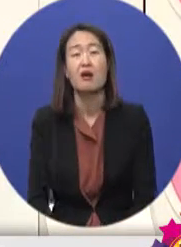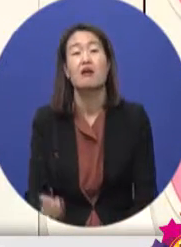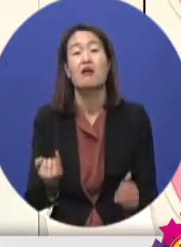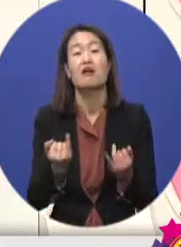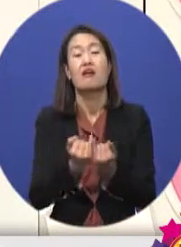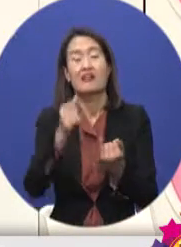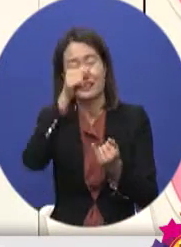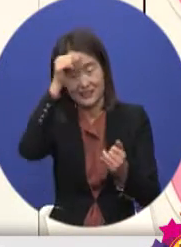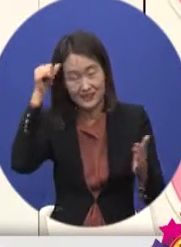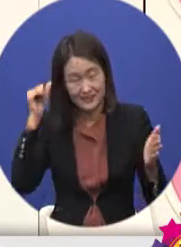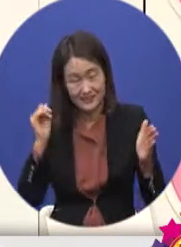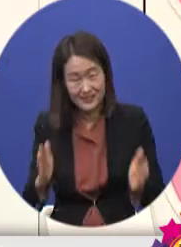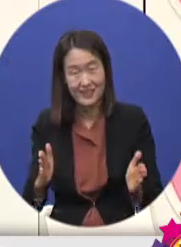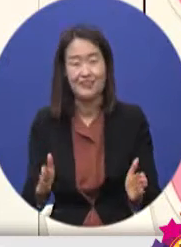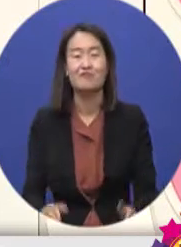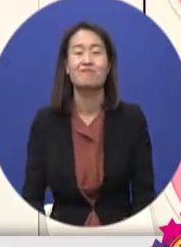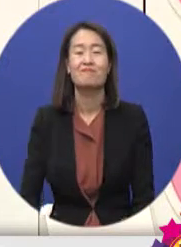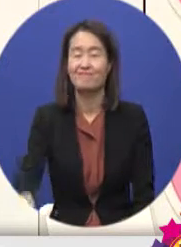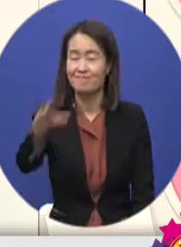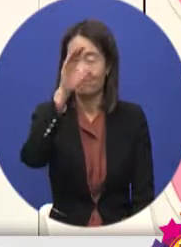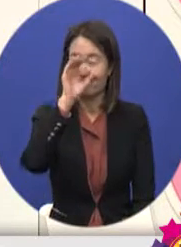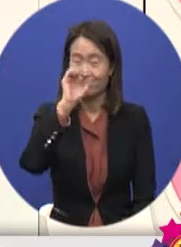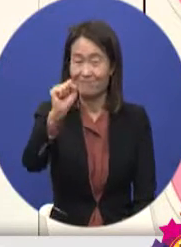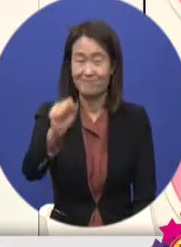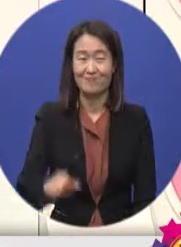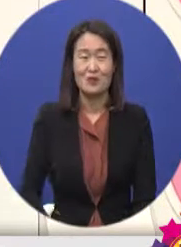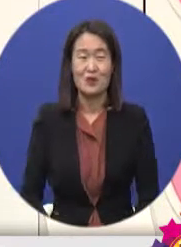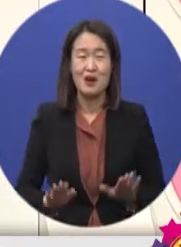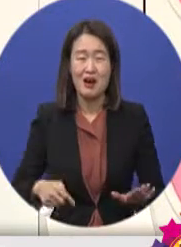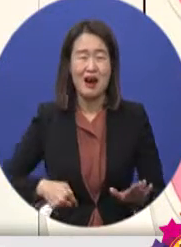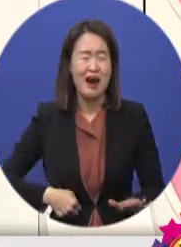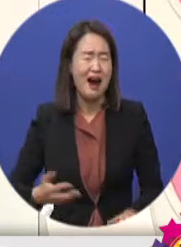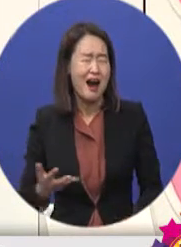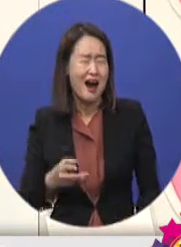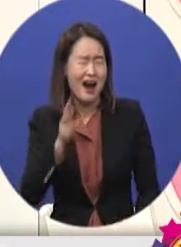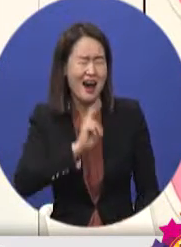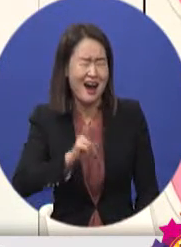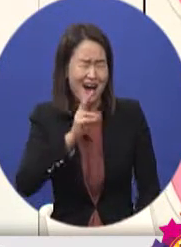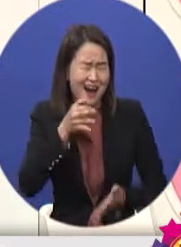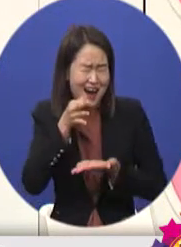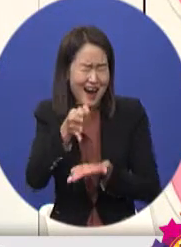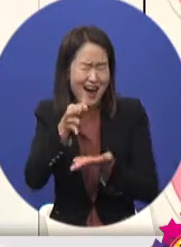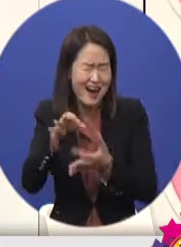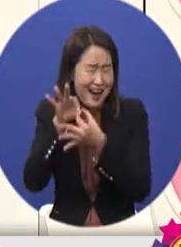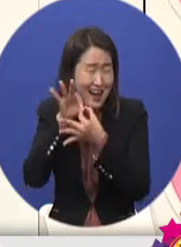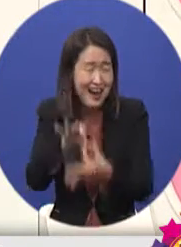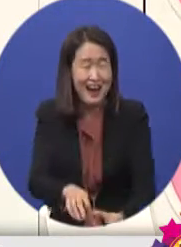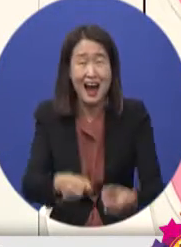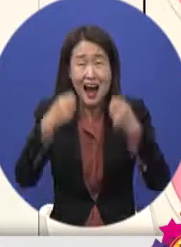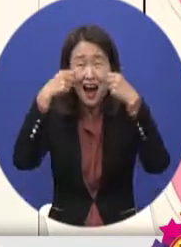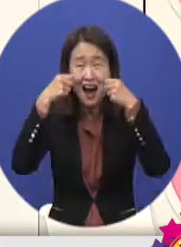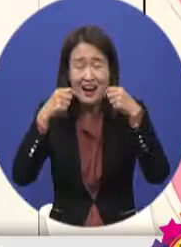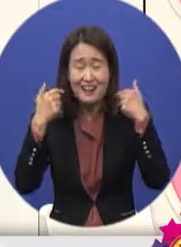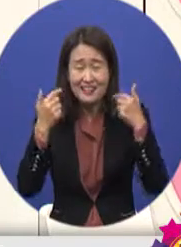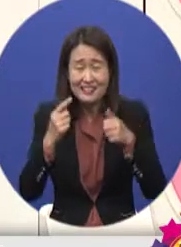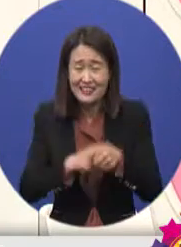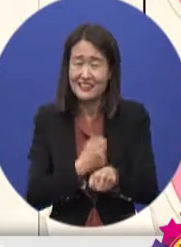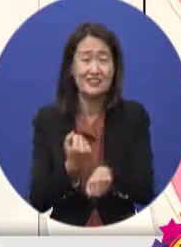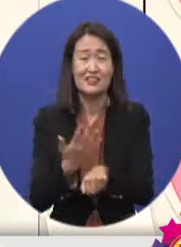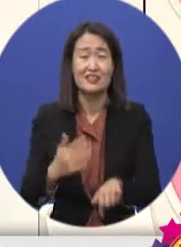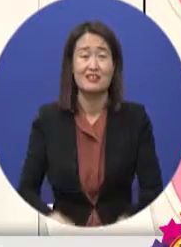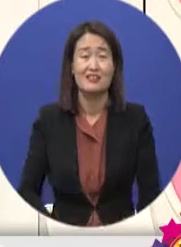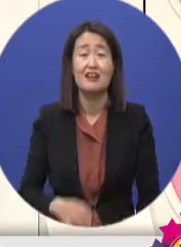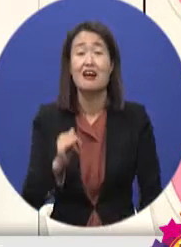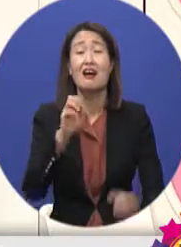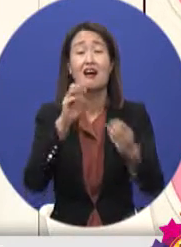일생. 좋습니다. 오늘 아주 마음 아픈 노래 그런 것만 부르시네요. 저 눈물 나는 노래만. 효정이하고 이야기